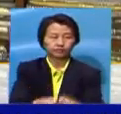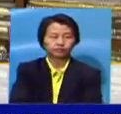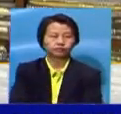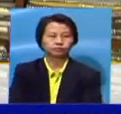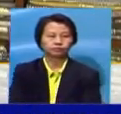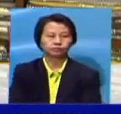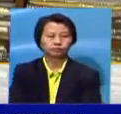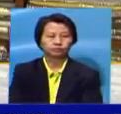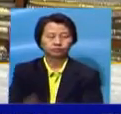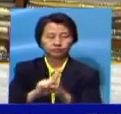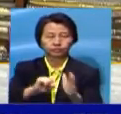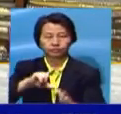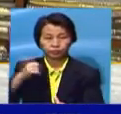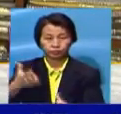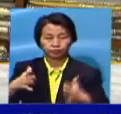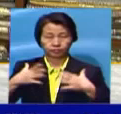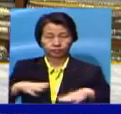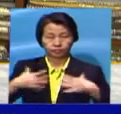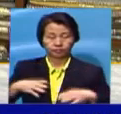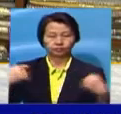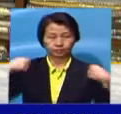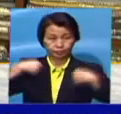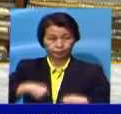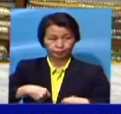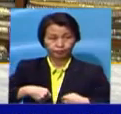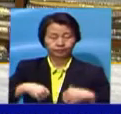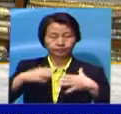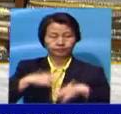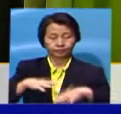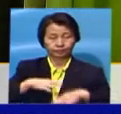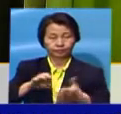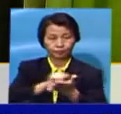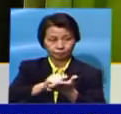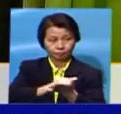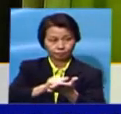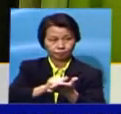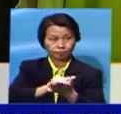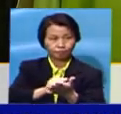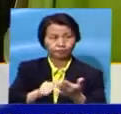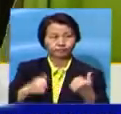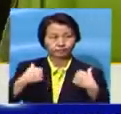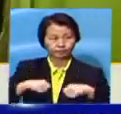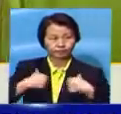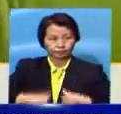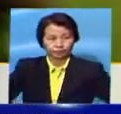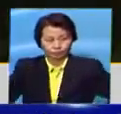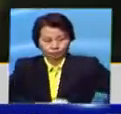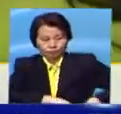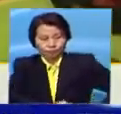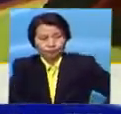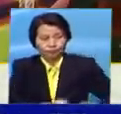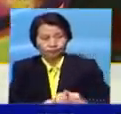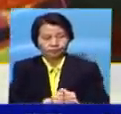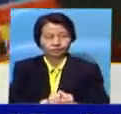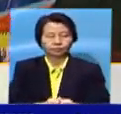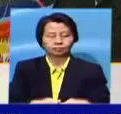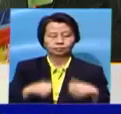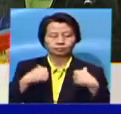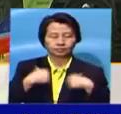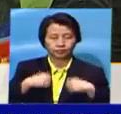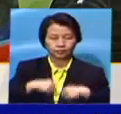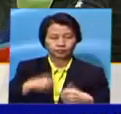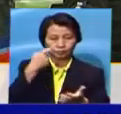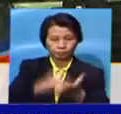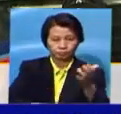sama selain pakaian sedia dipakai butik itu juga menawarkan kain pasang sampin dan kaftan pada harga berpatutan